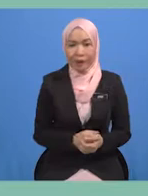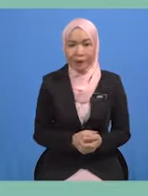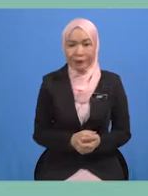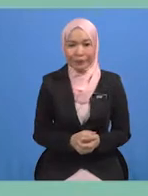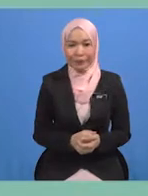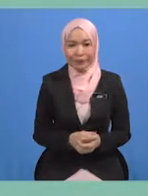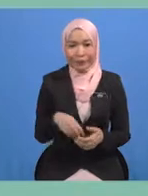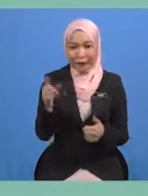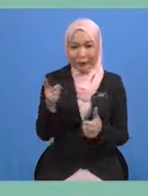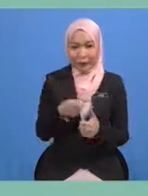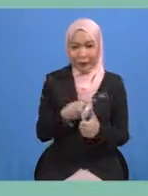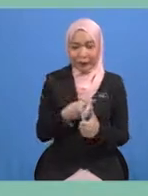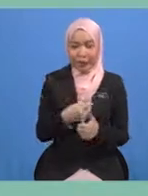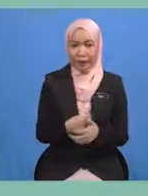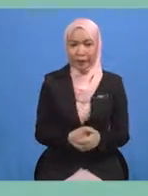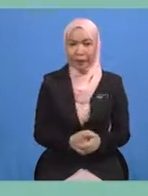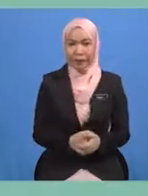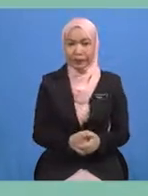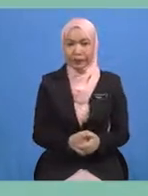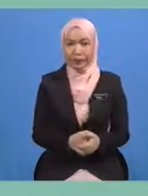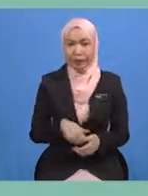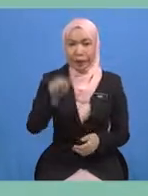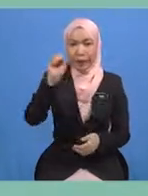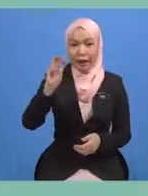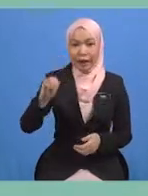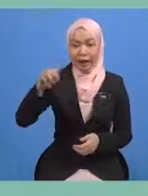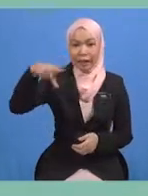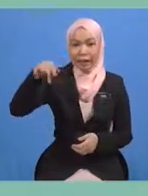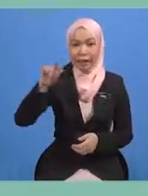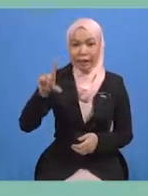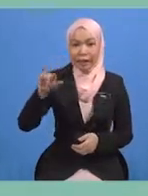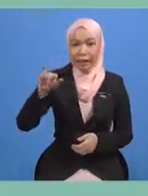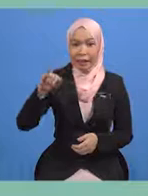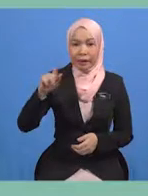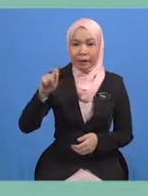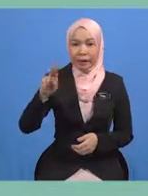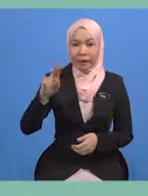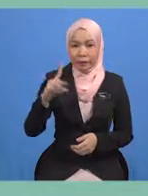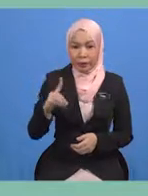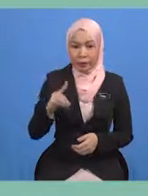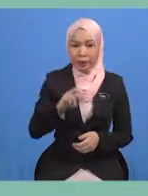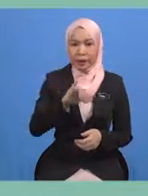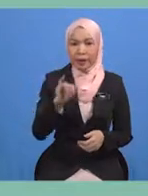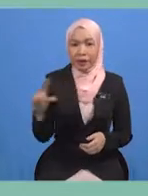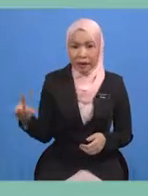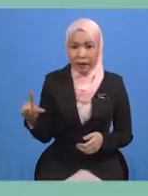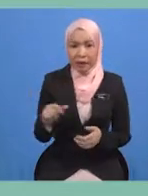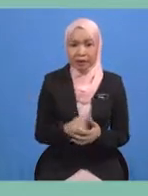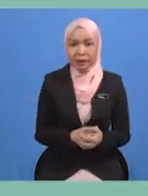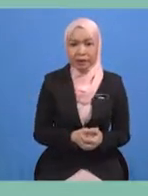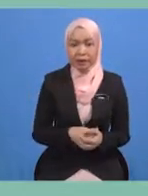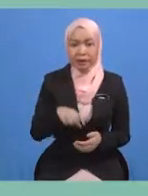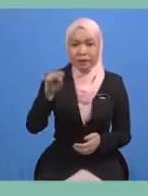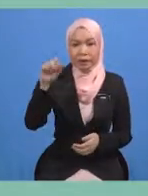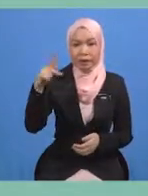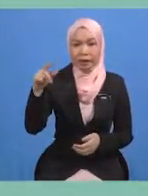Yang pertama, amplitud pengukuran skala, magnitud ayunan suatu gelombang.